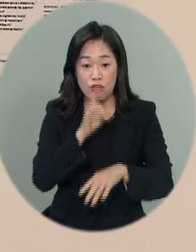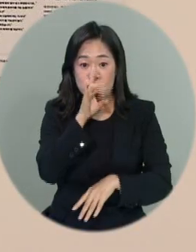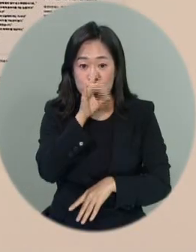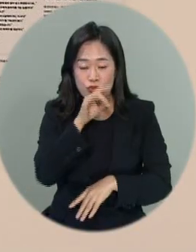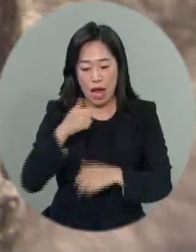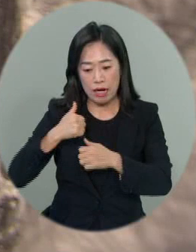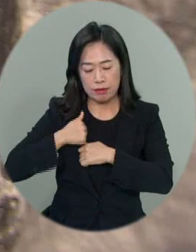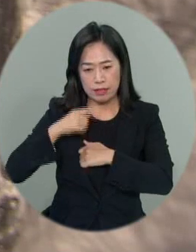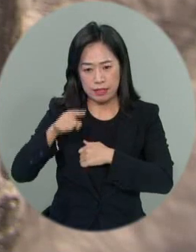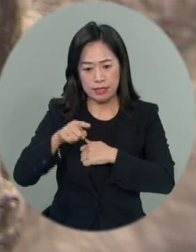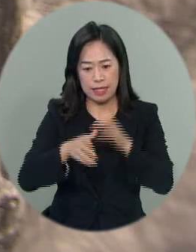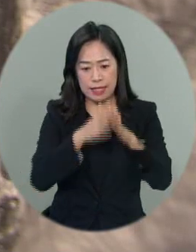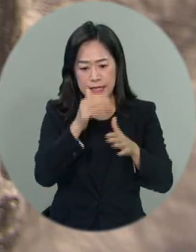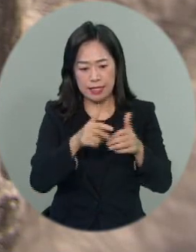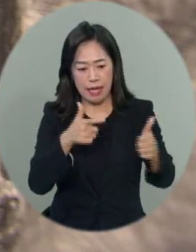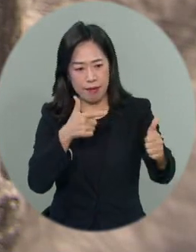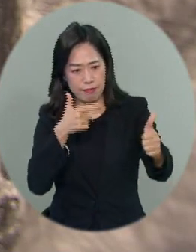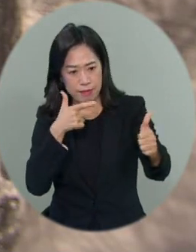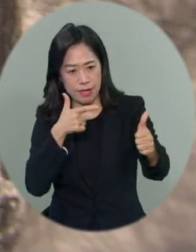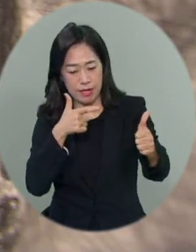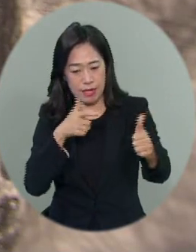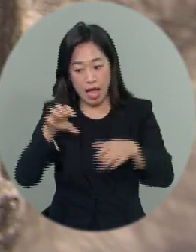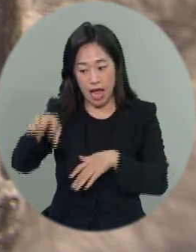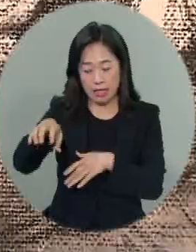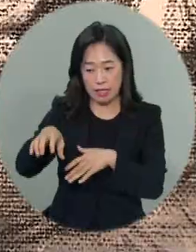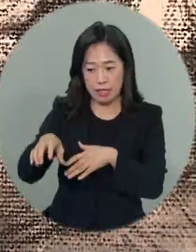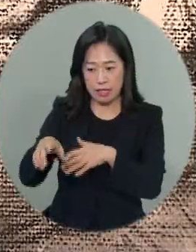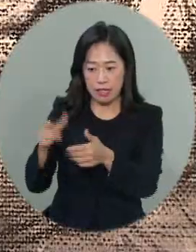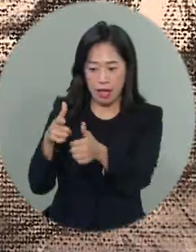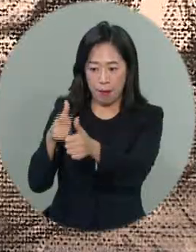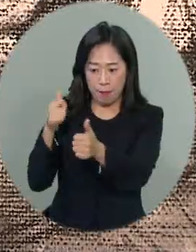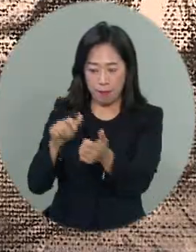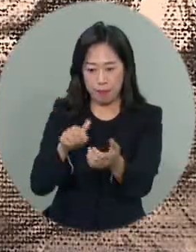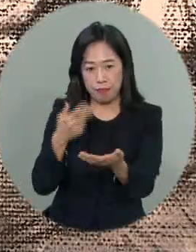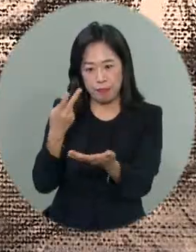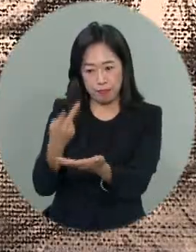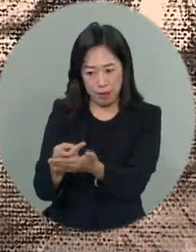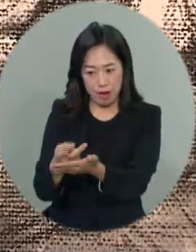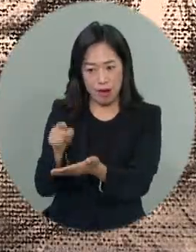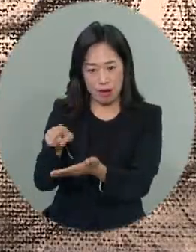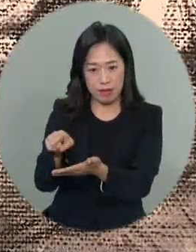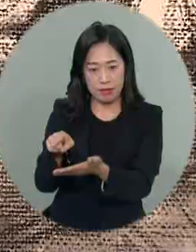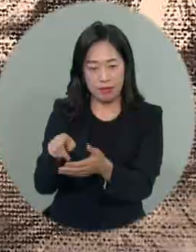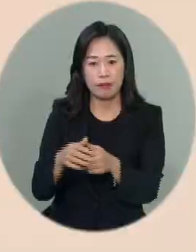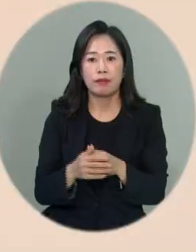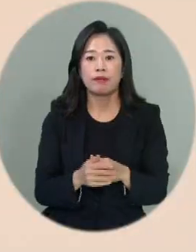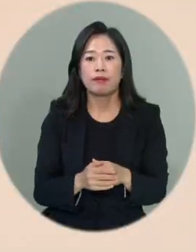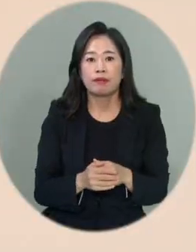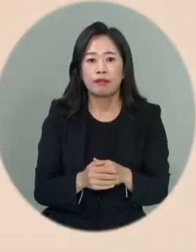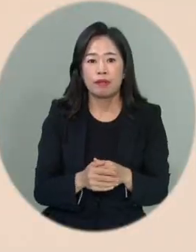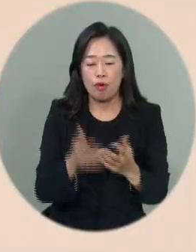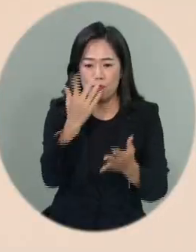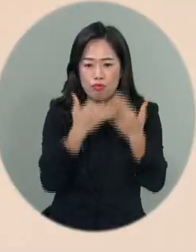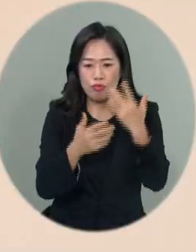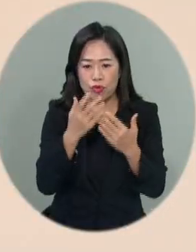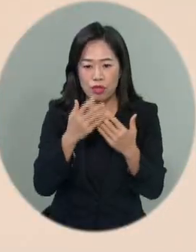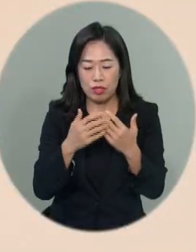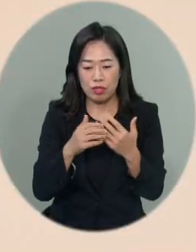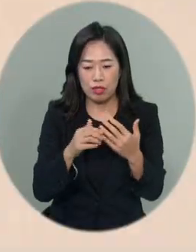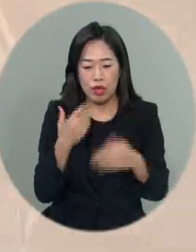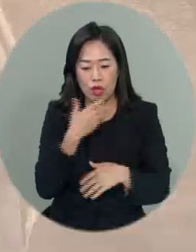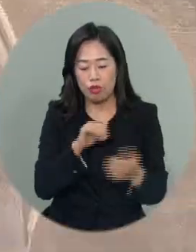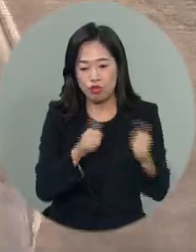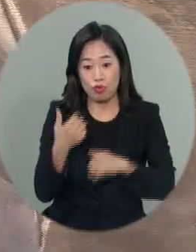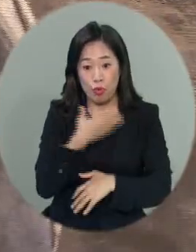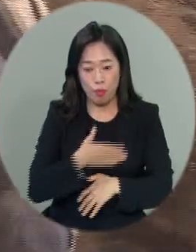군인들이 시민들을 향해 총을 겨누고 한쪽에서는 이미 총살을 당한 이들이 쓰러져 있습니다. 불에 탄 시체 앞에